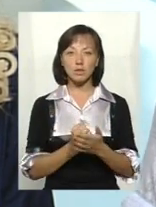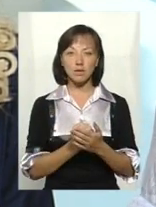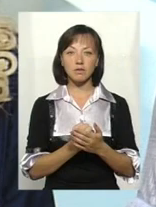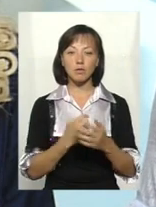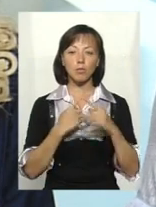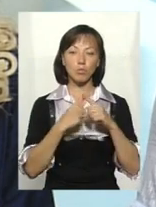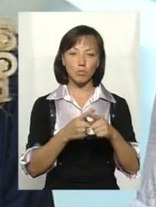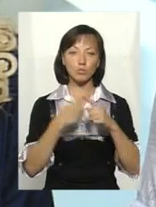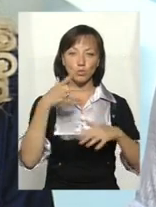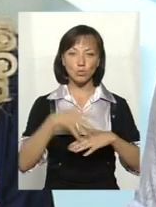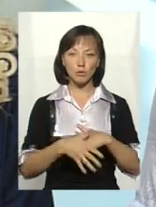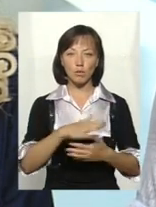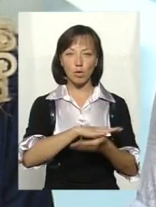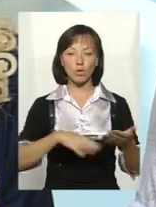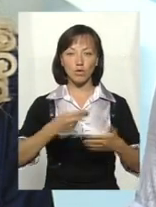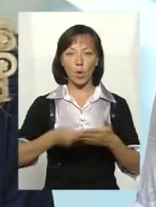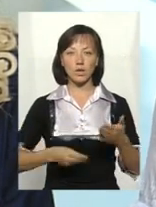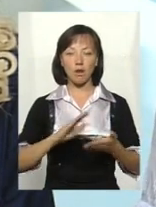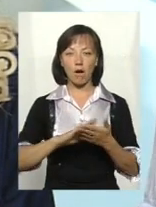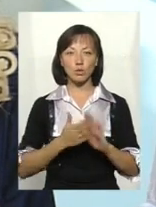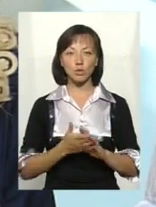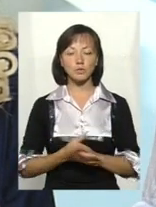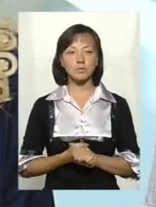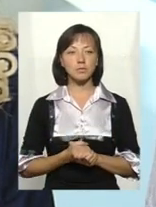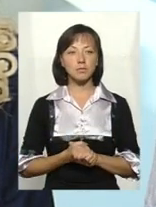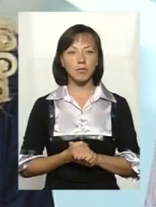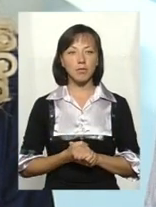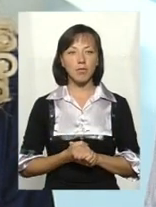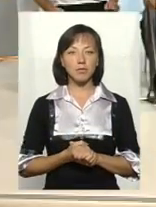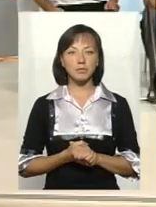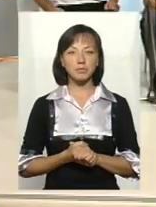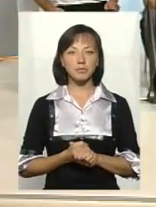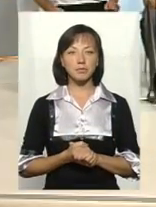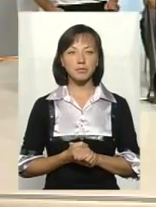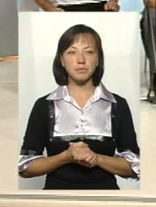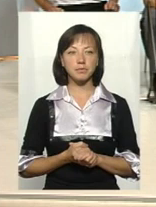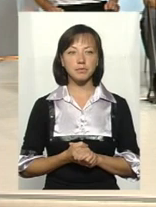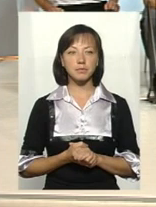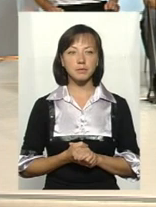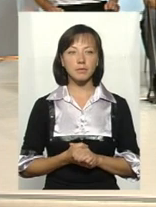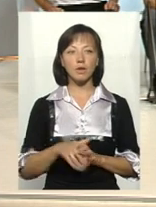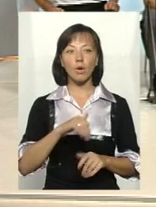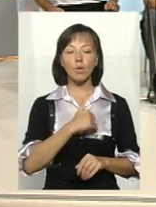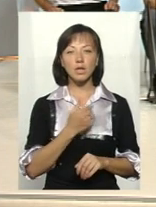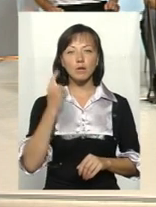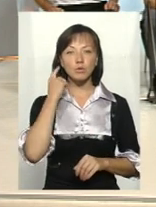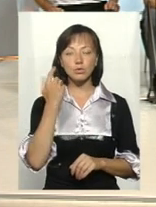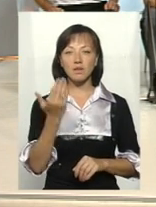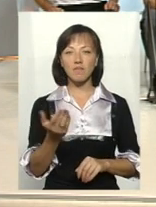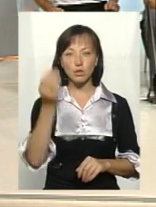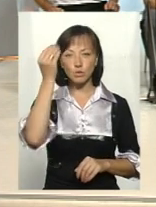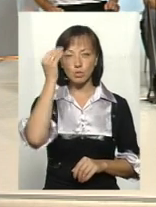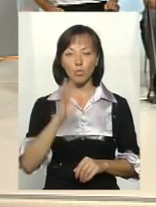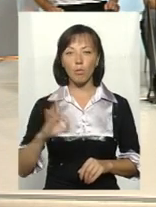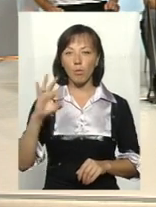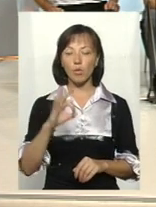взаємне порозуміння для продовження контракту. Пане Андрію, от я би хотіла почути вашу думку з